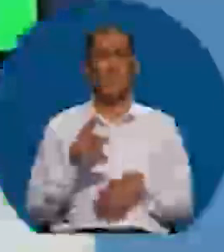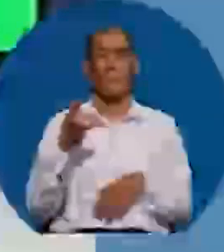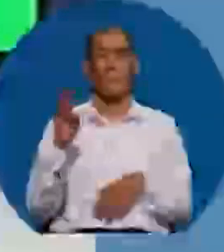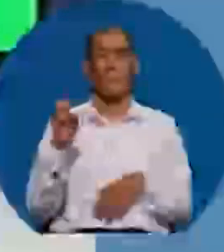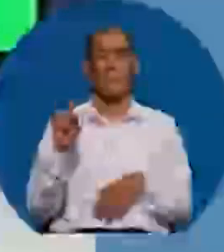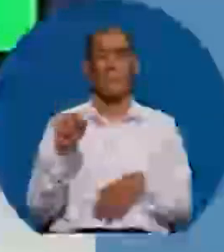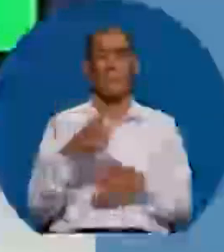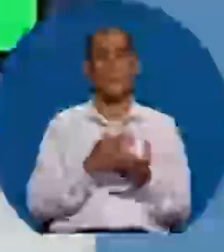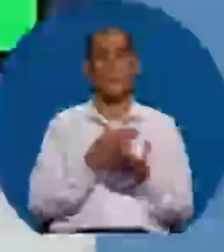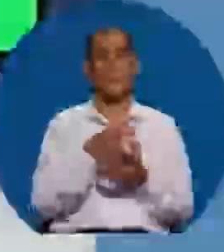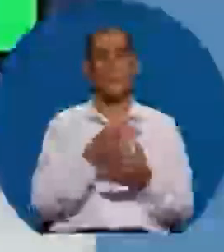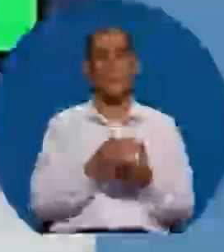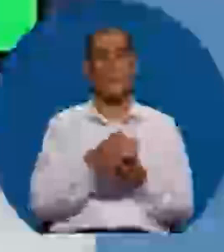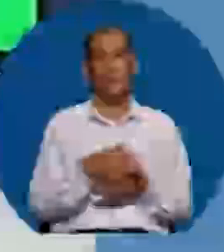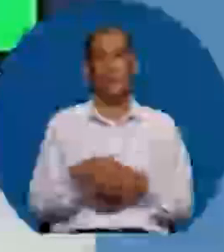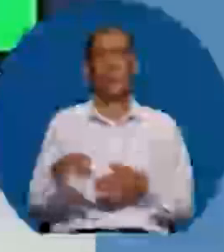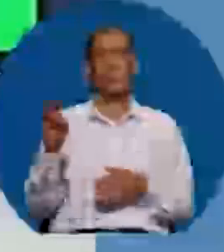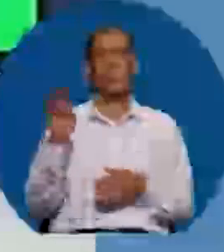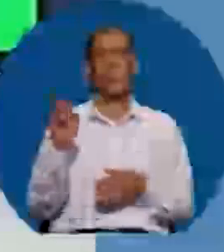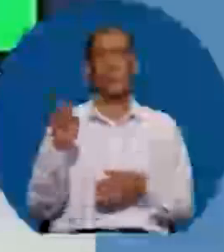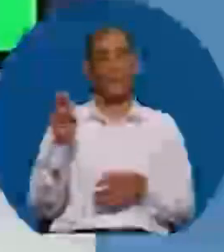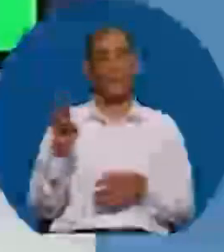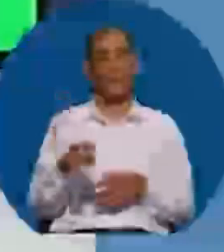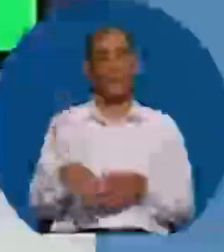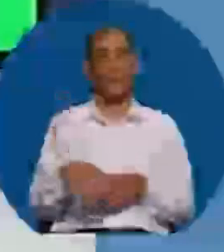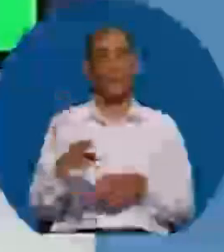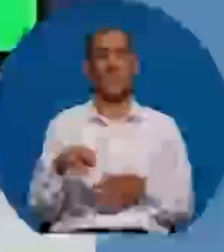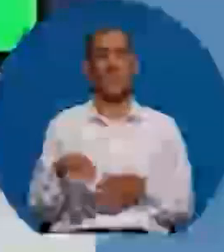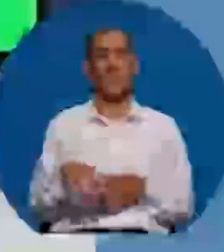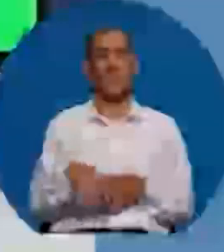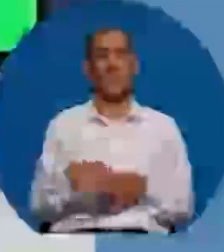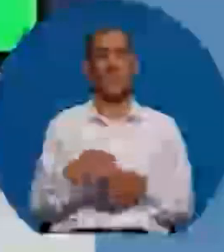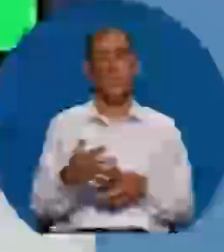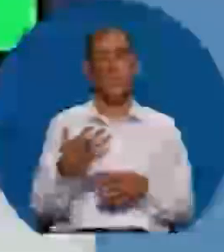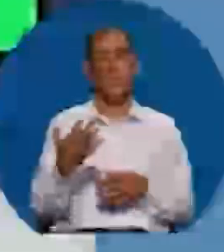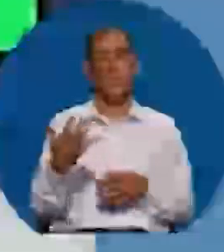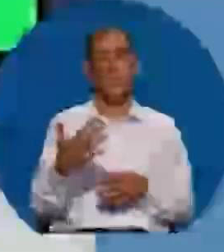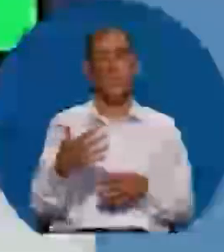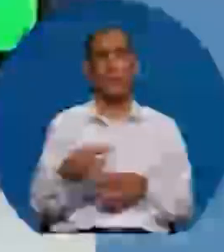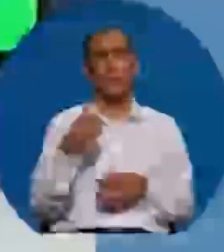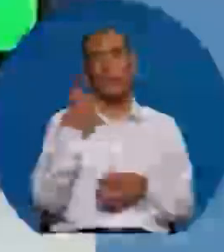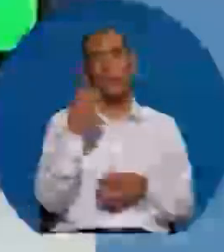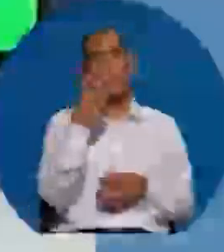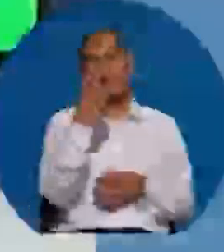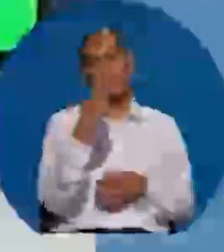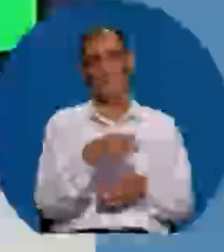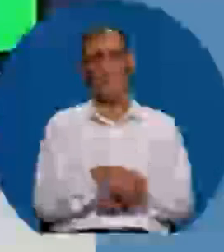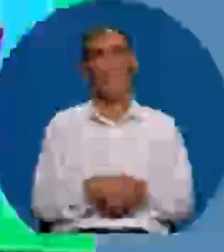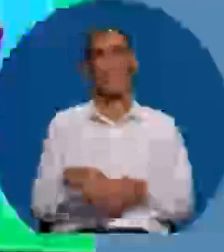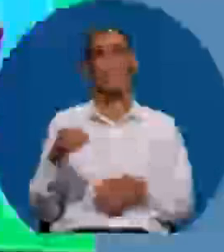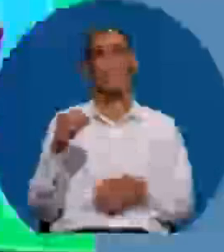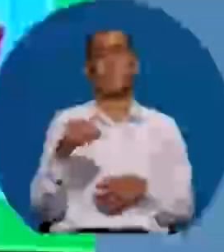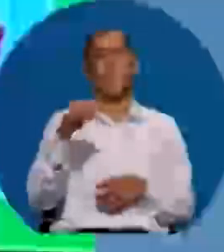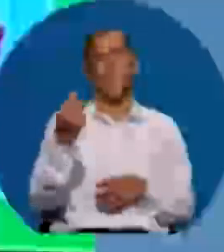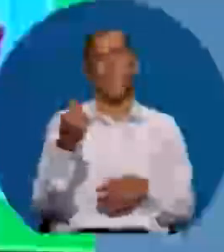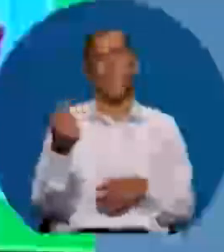Нан хаққында нақыл мақаллар. Сілерге үйге жазып келуге беріліп еді. Қанекей бір қатар қарап өтейік. Арпа